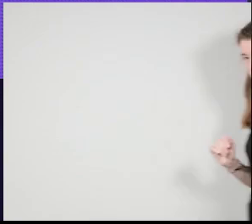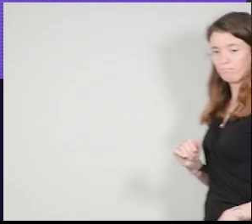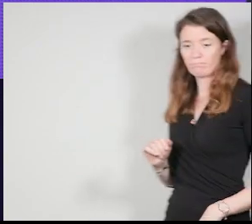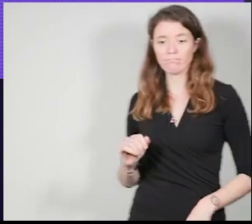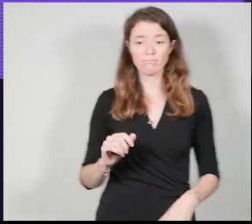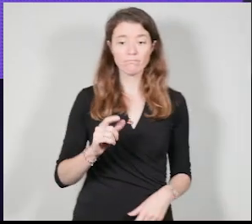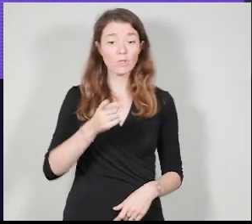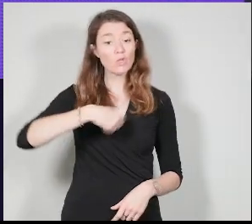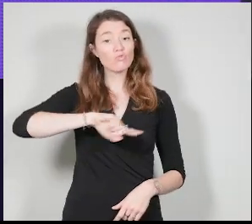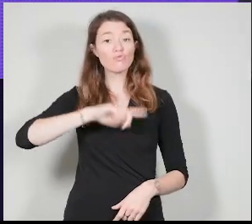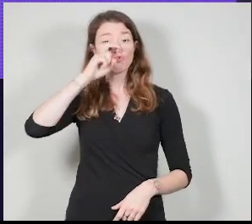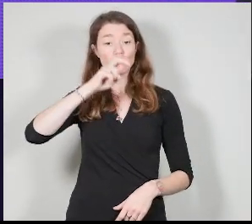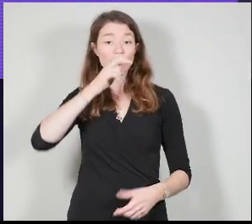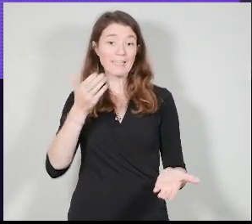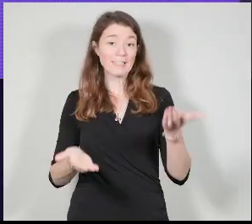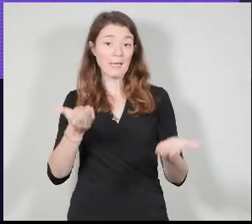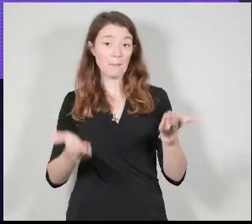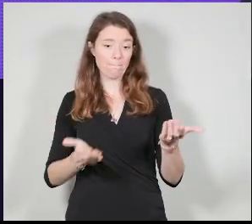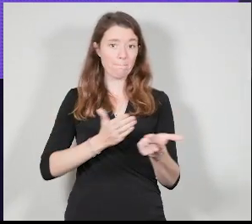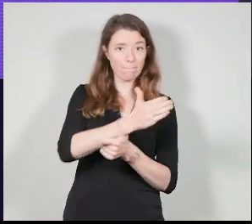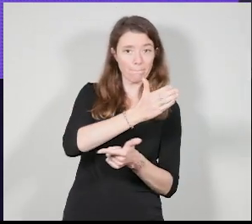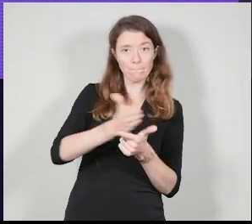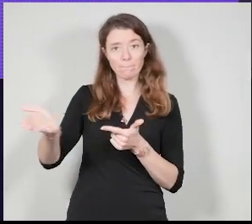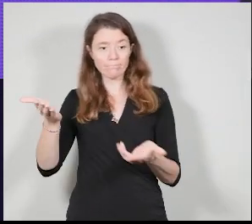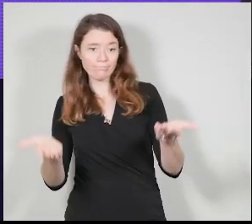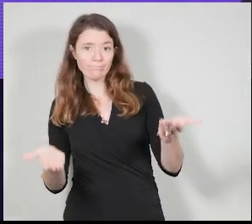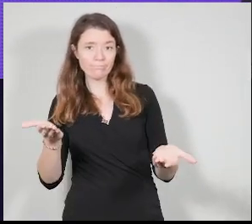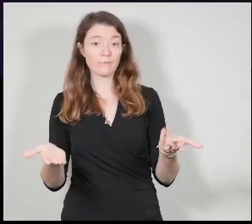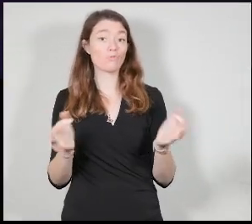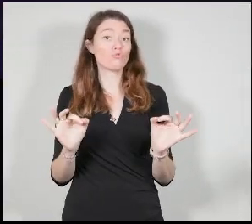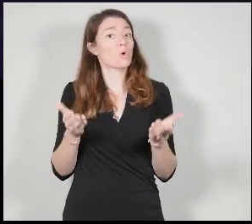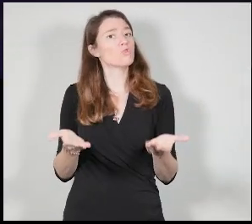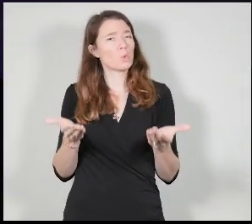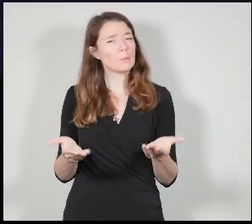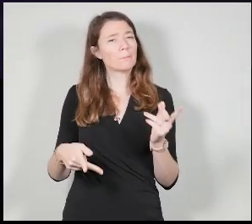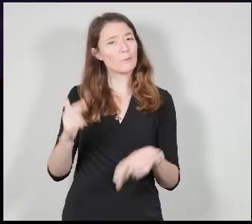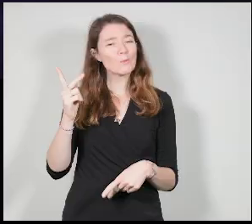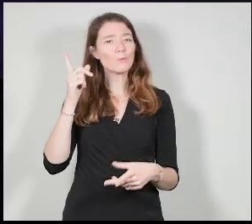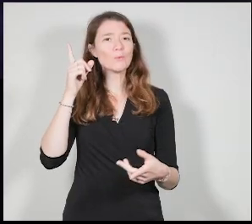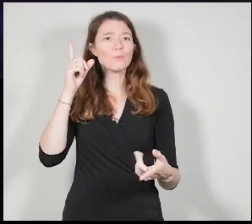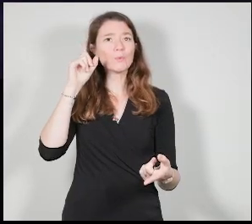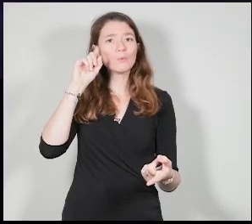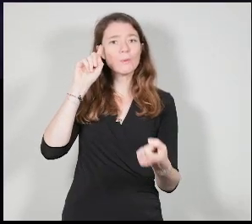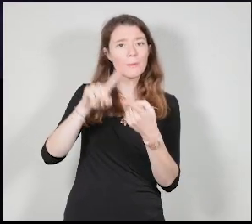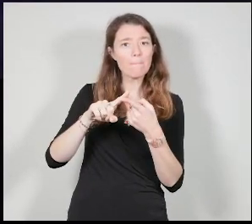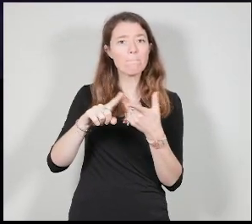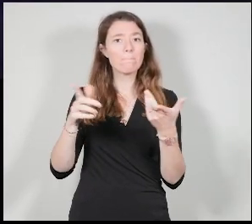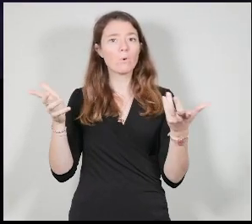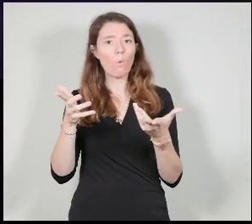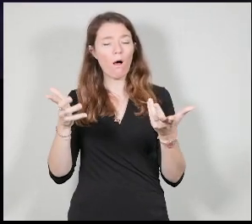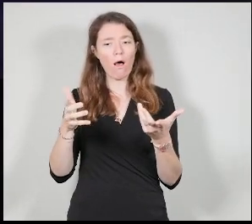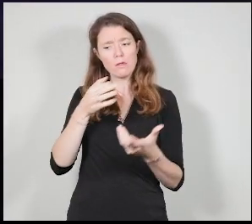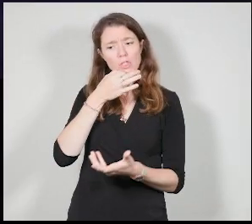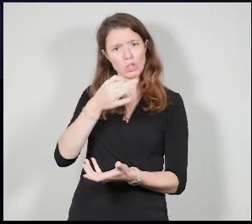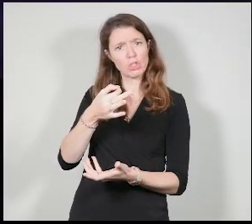d'équilibre entre ces 2 axes. Aujourd'hui, ça va plutôt dans le sens d'affirmer